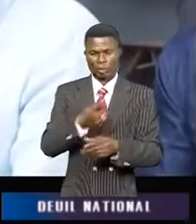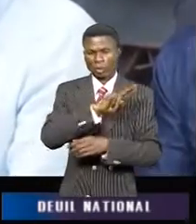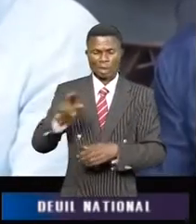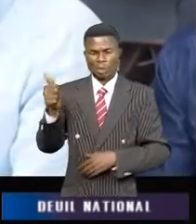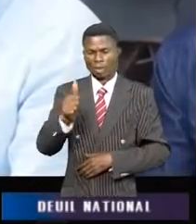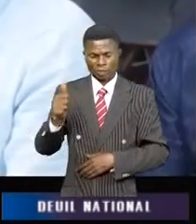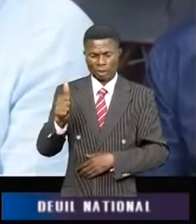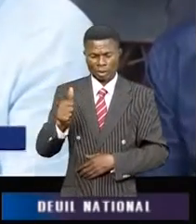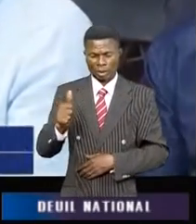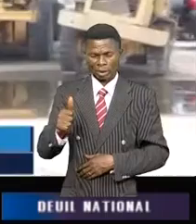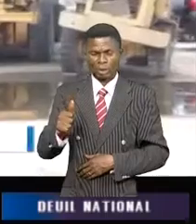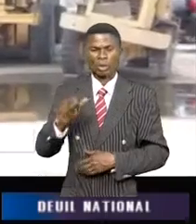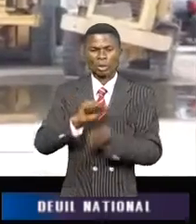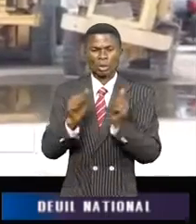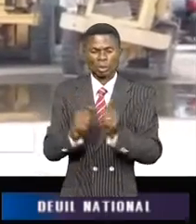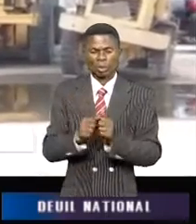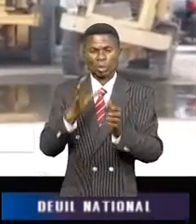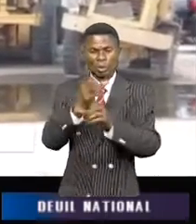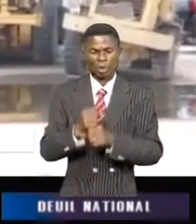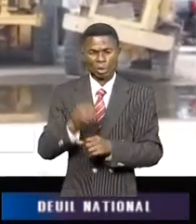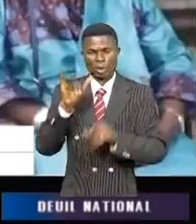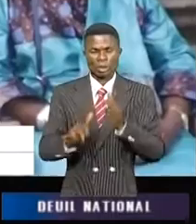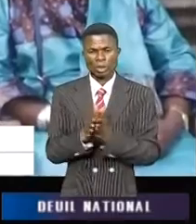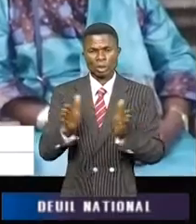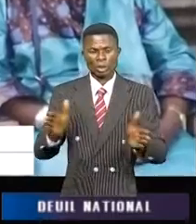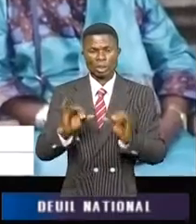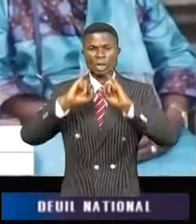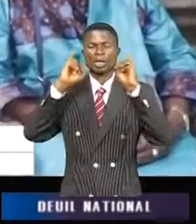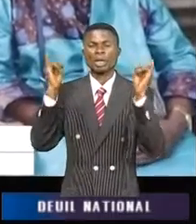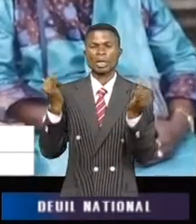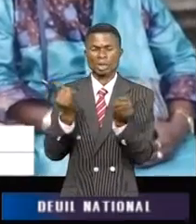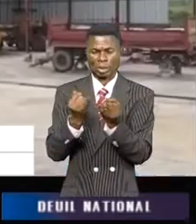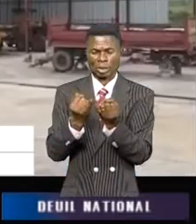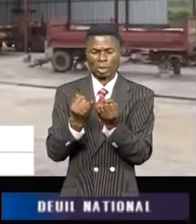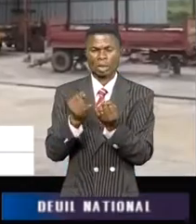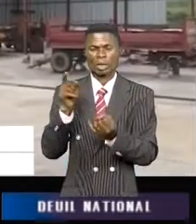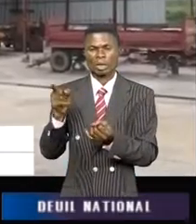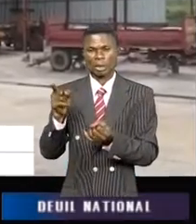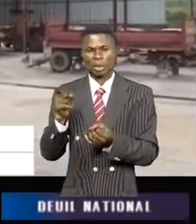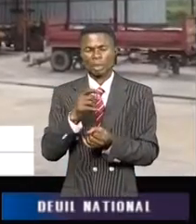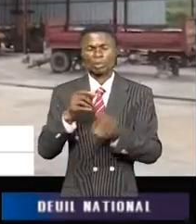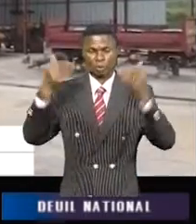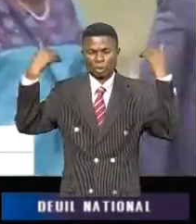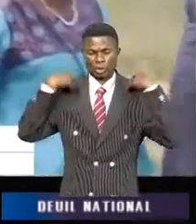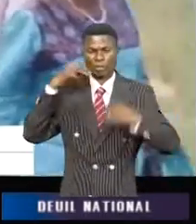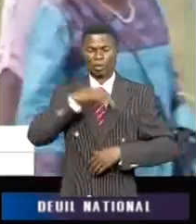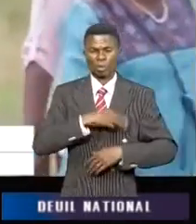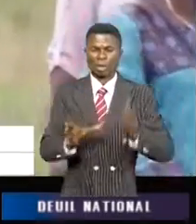Dans le cadre de la pérennisation des acquis, la secrétaire générale à l'industrie, Bernadette Nzamba Nyangé, et le chef des missions